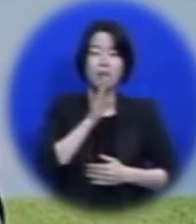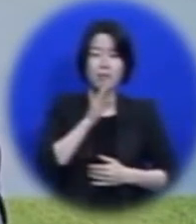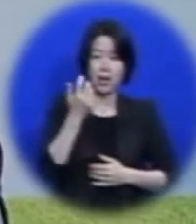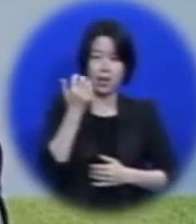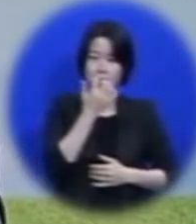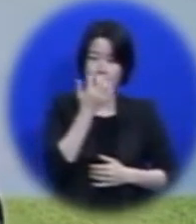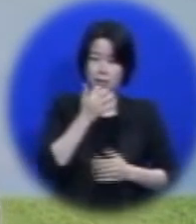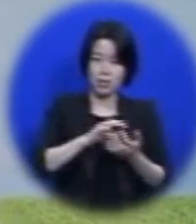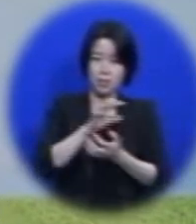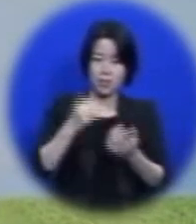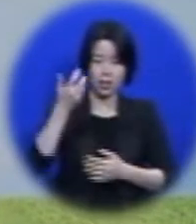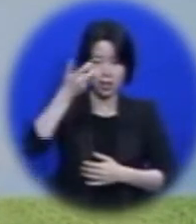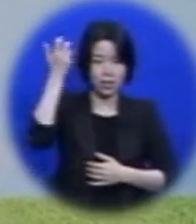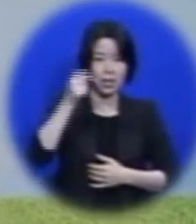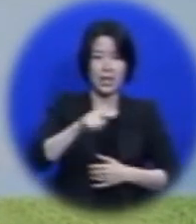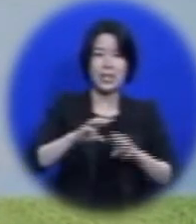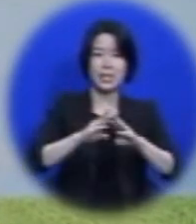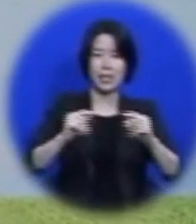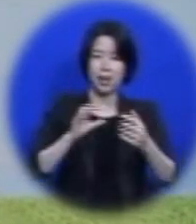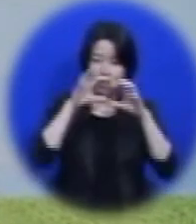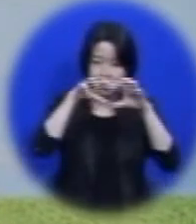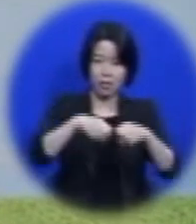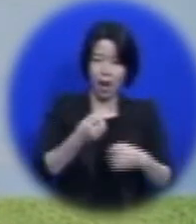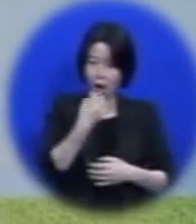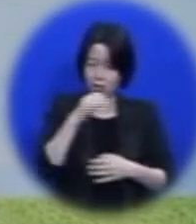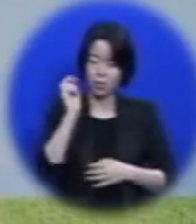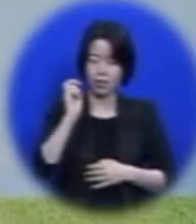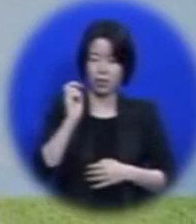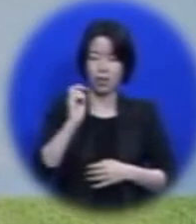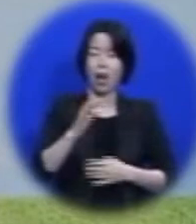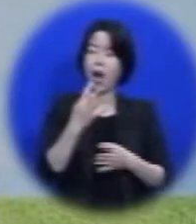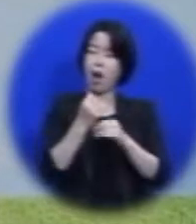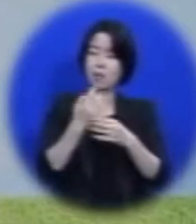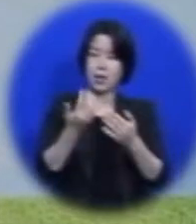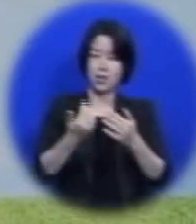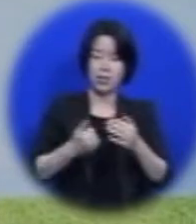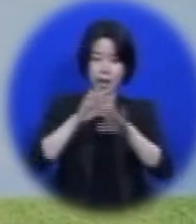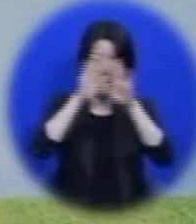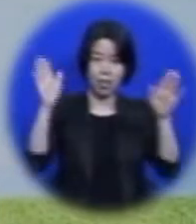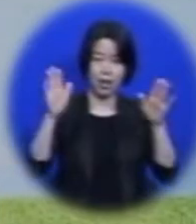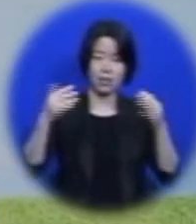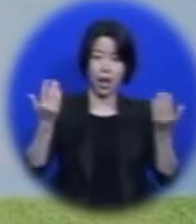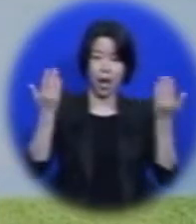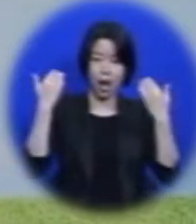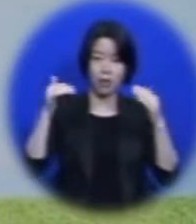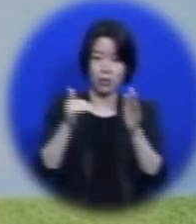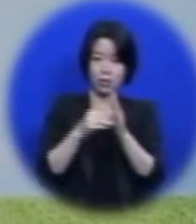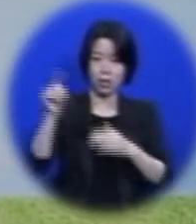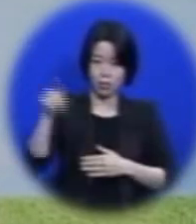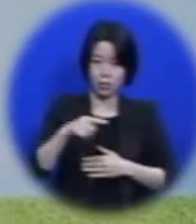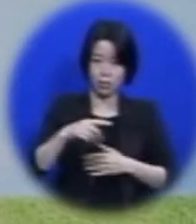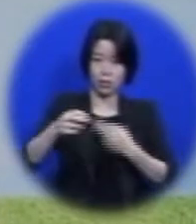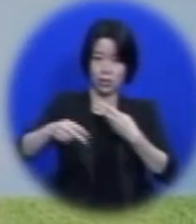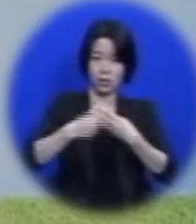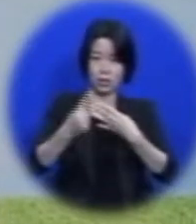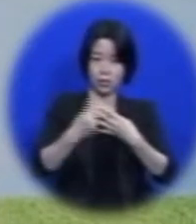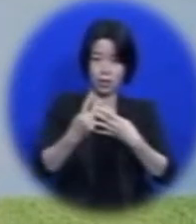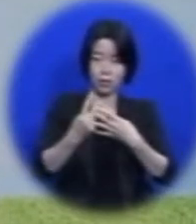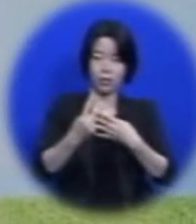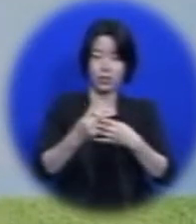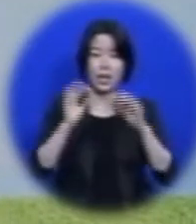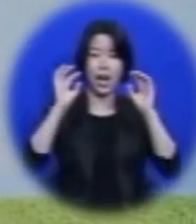영이 이 땅을 삼키었나 봅니다. 얼마 전 대낮에 학교 갔다 오는 초등학생 2학년